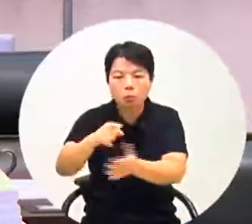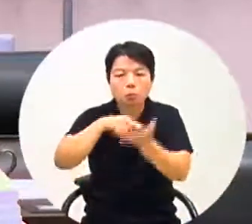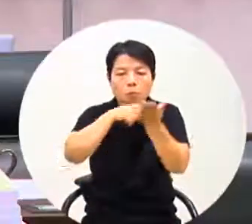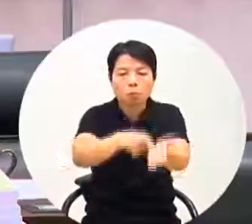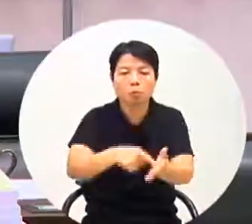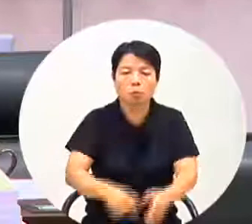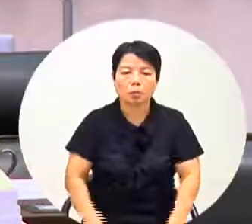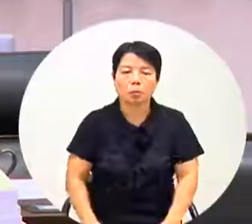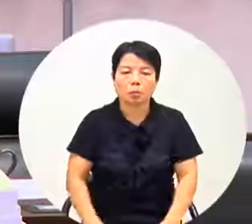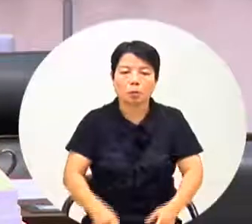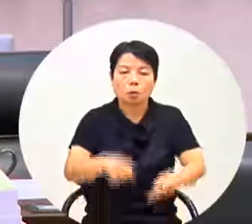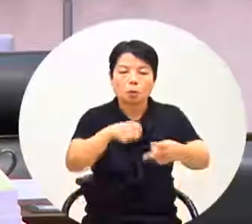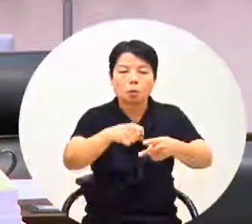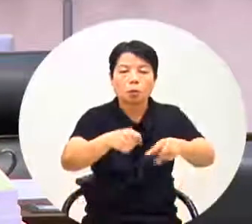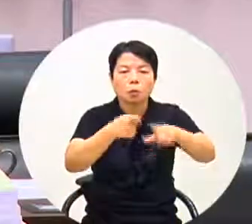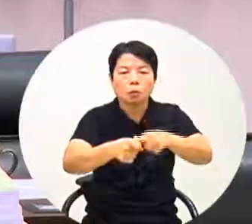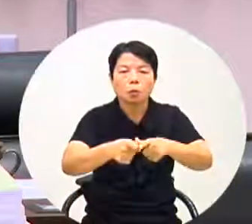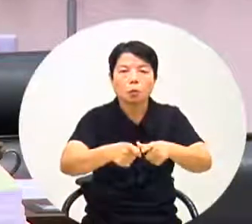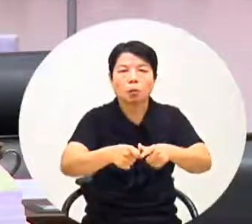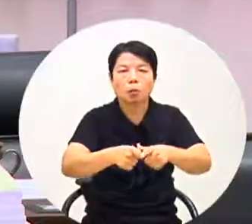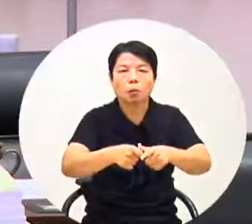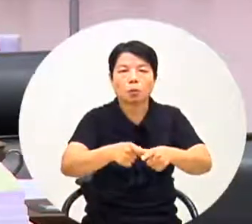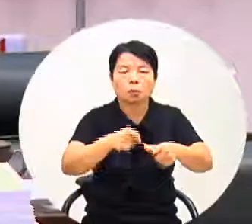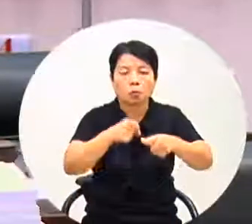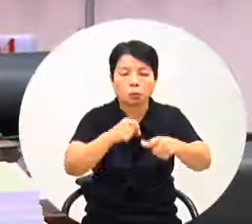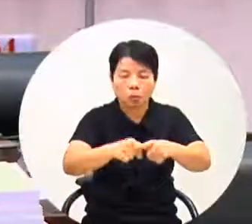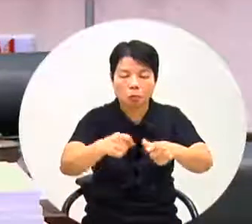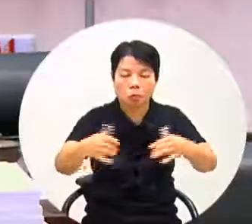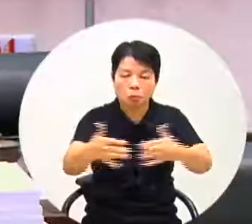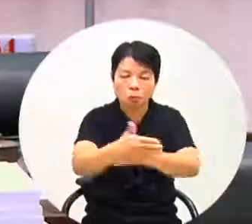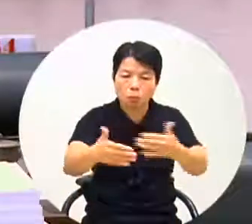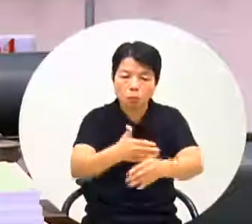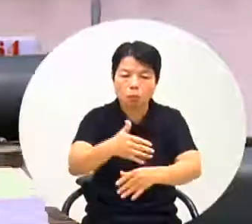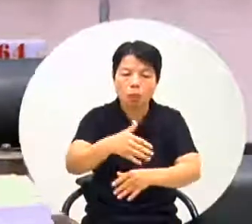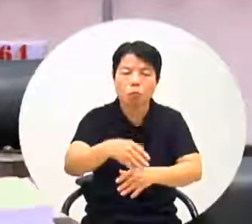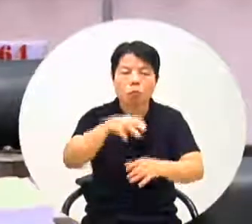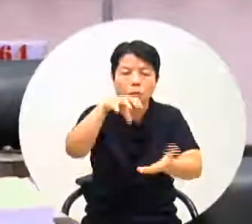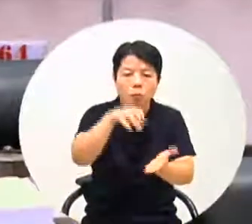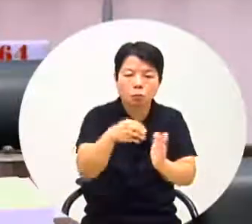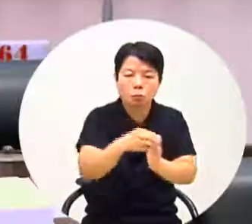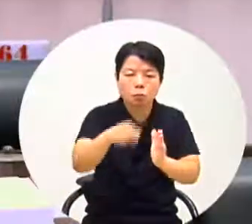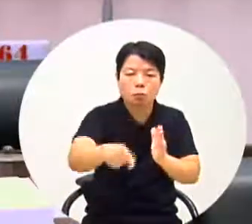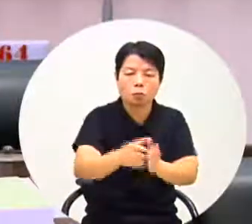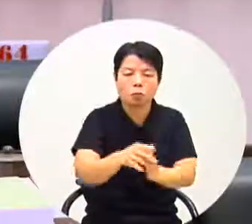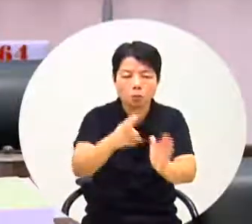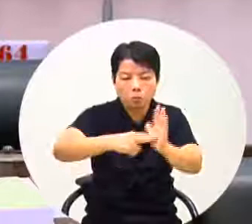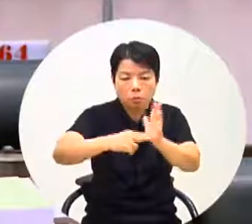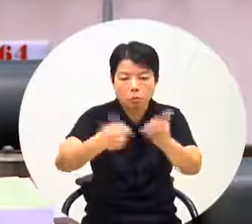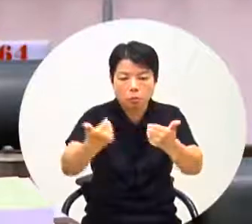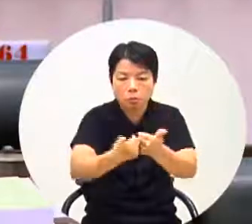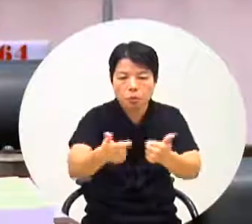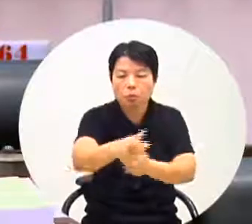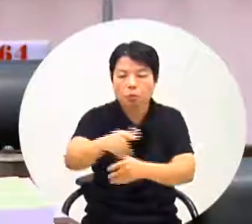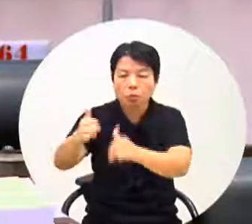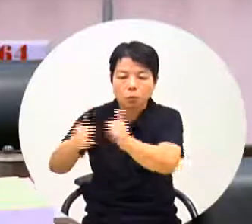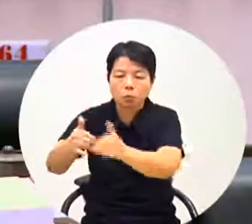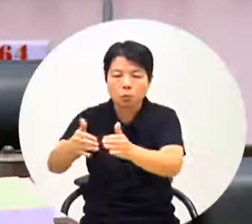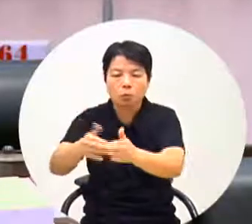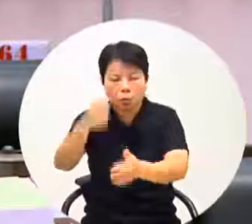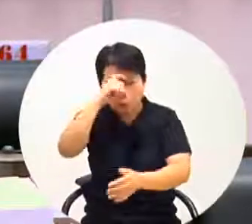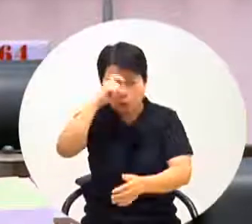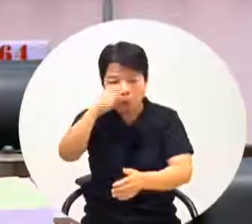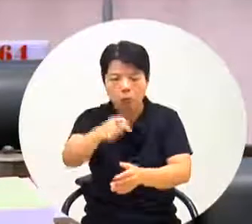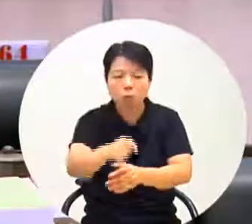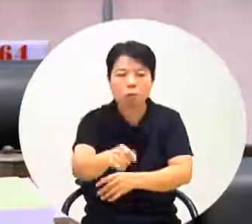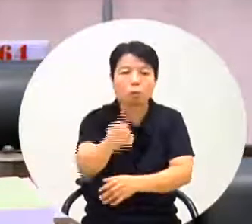要开发，开发前都有一个说明会，百姓就陈情，希望用工地来做道